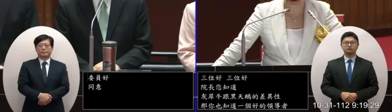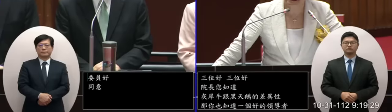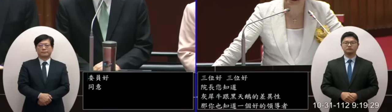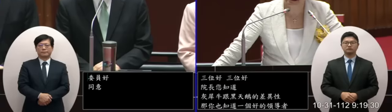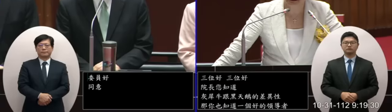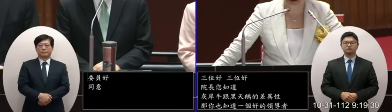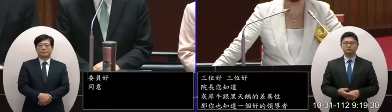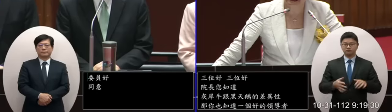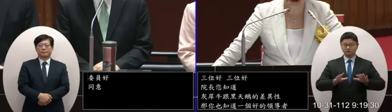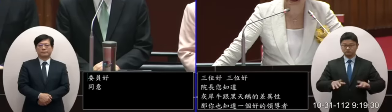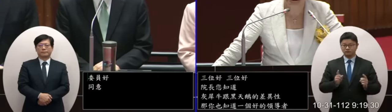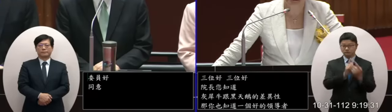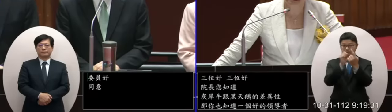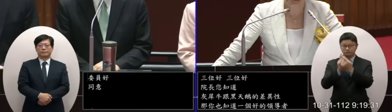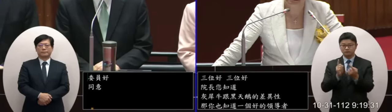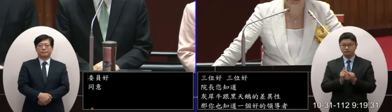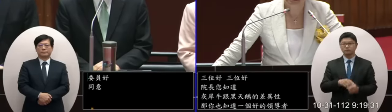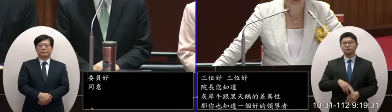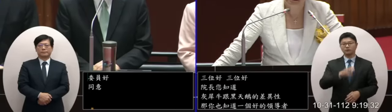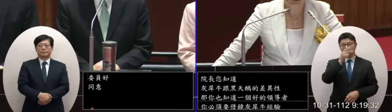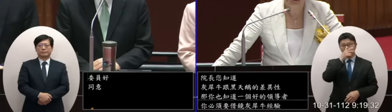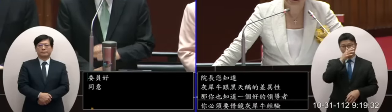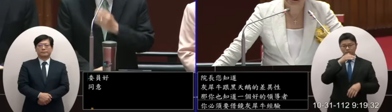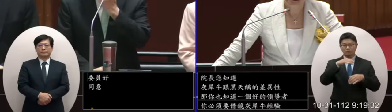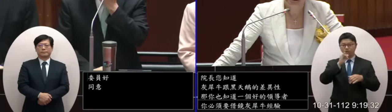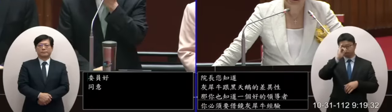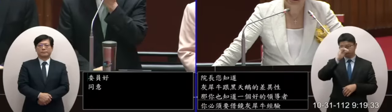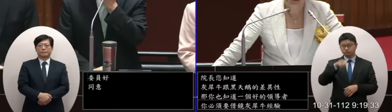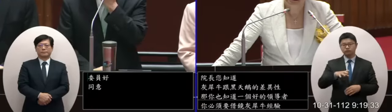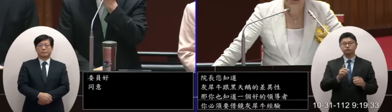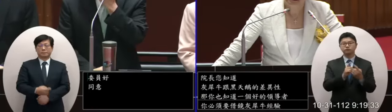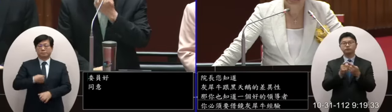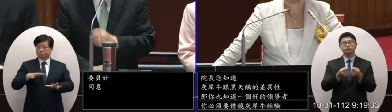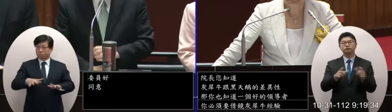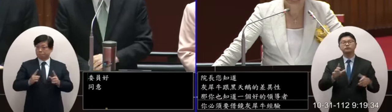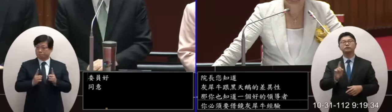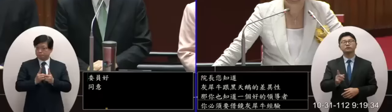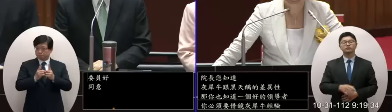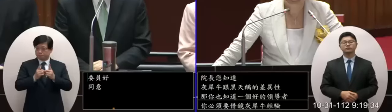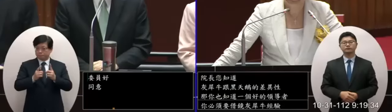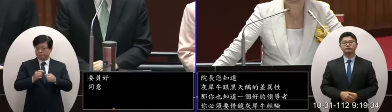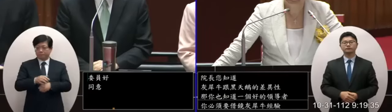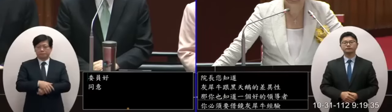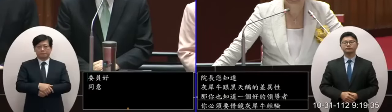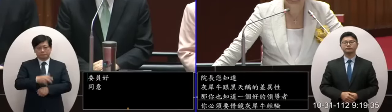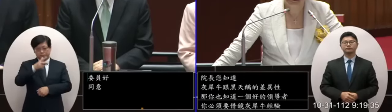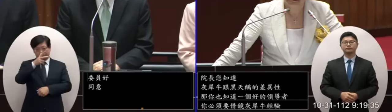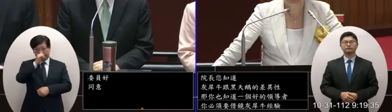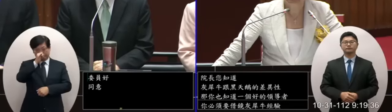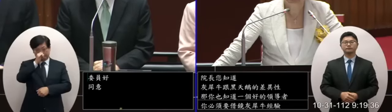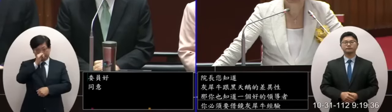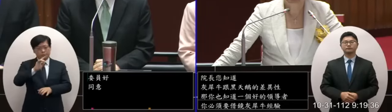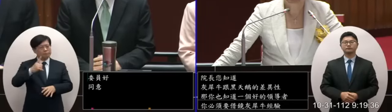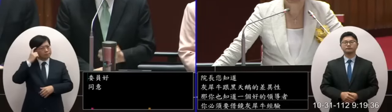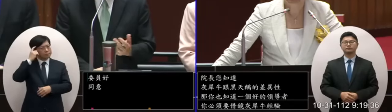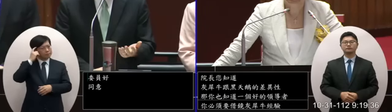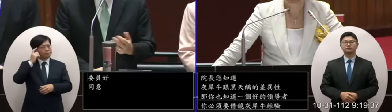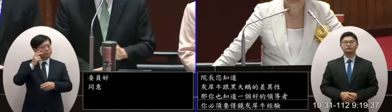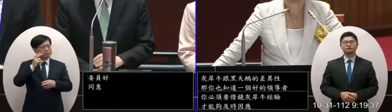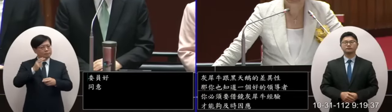临的灰犀牛有哪些吗？ 我们现在面临到的灰犀牛，我相